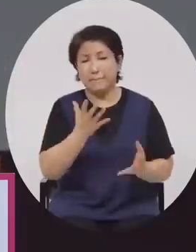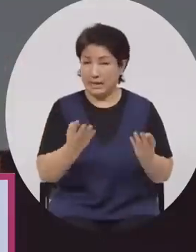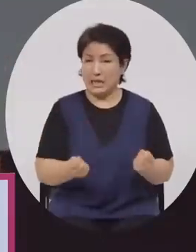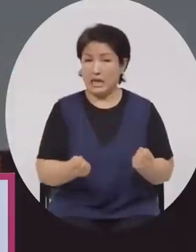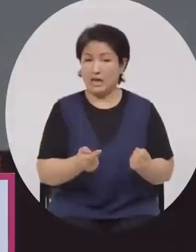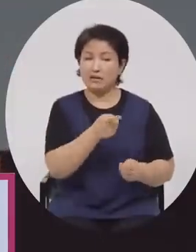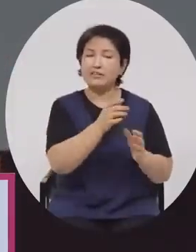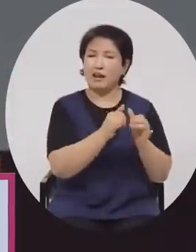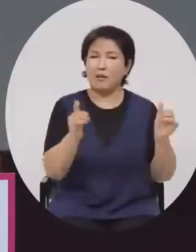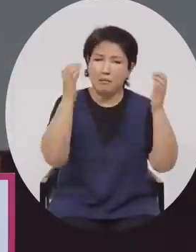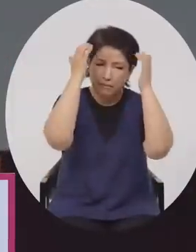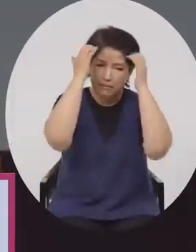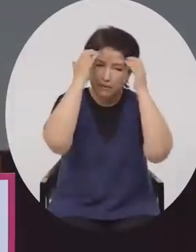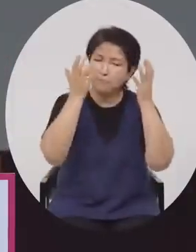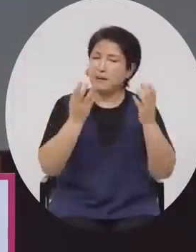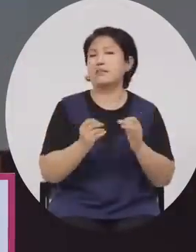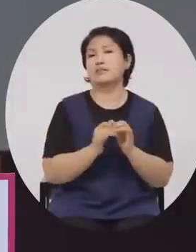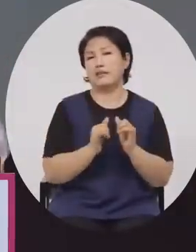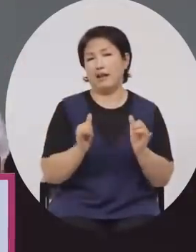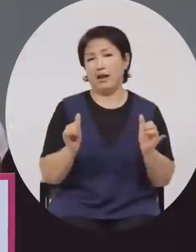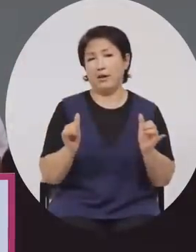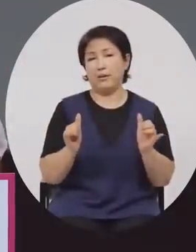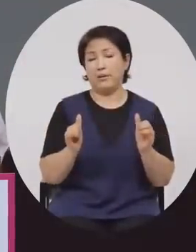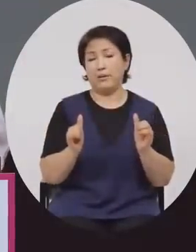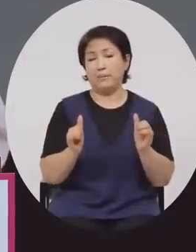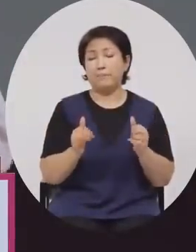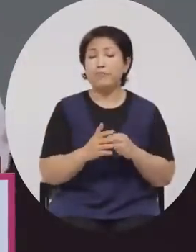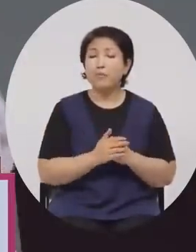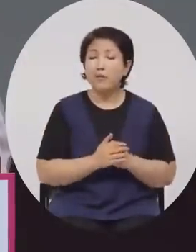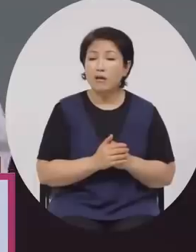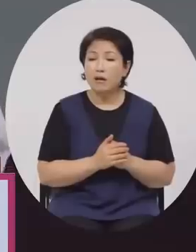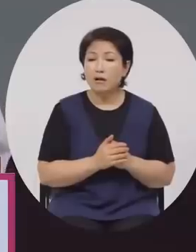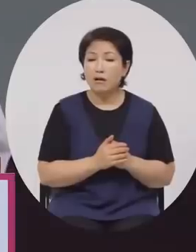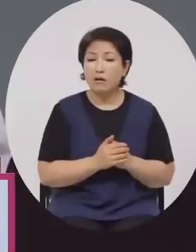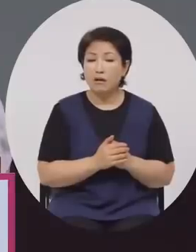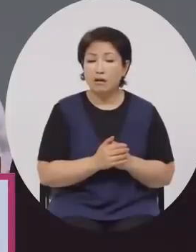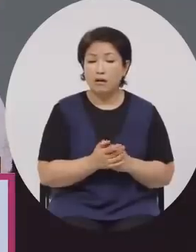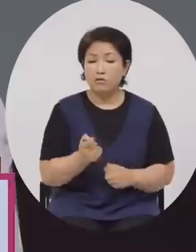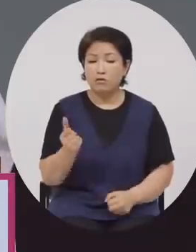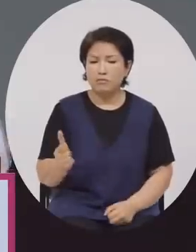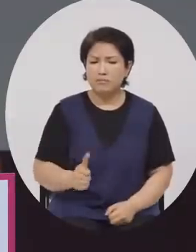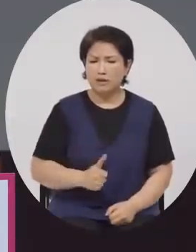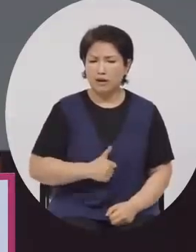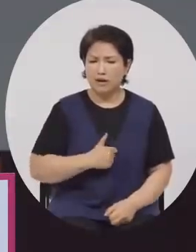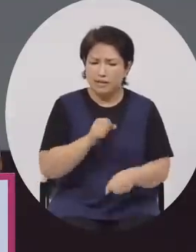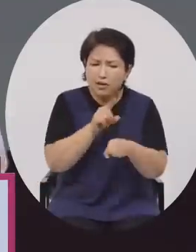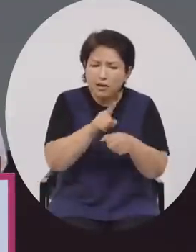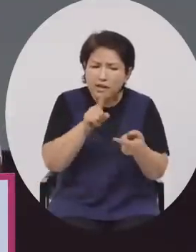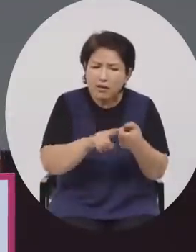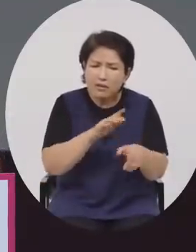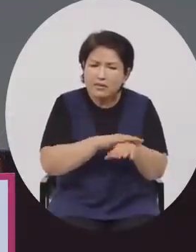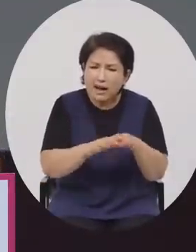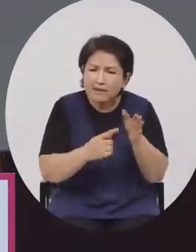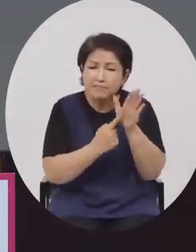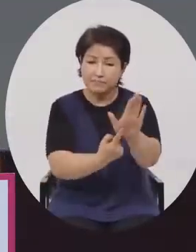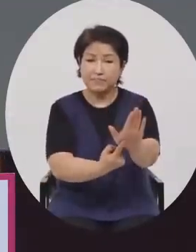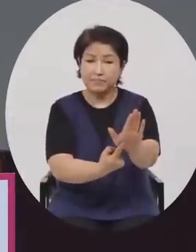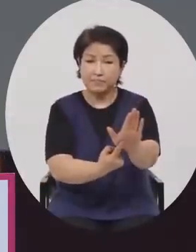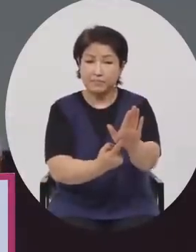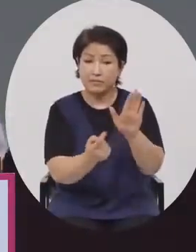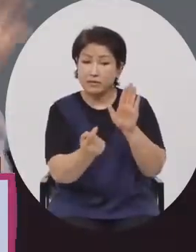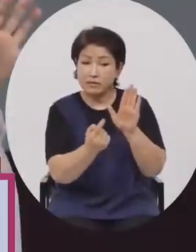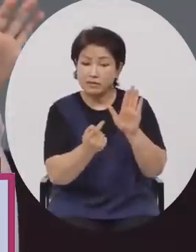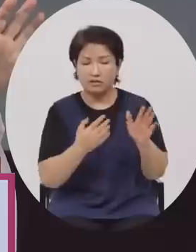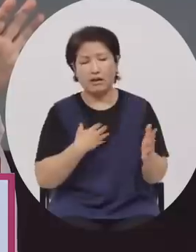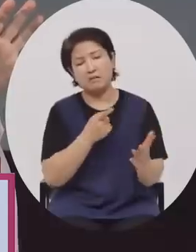고생한 사람이에요. 그리고 이렇게 입에 막 조금만 성질이 있으면 다 드러내는 사람은 컨트롤하기 굉장히